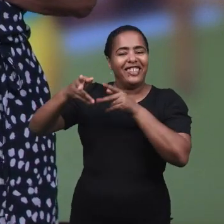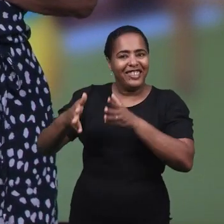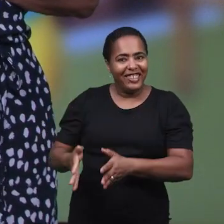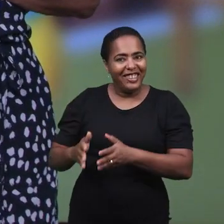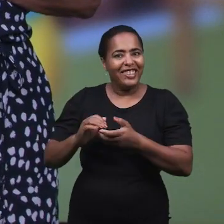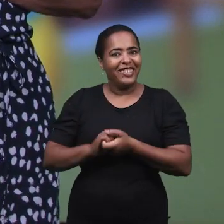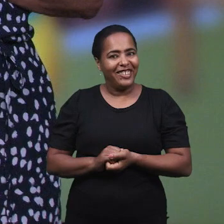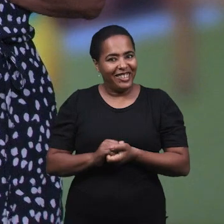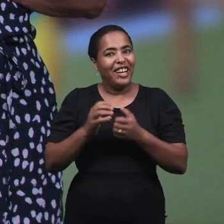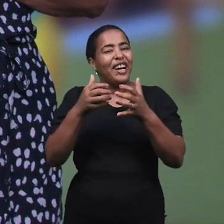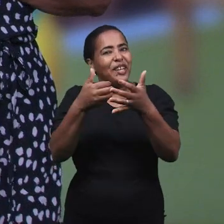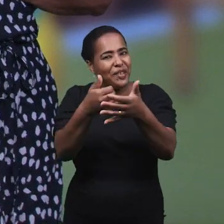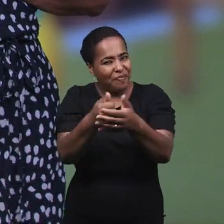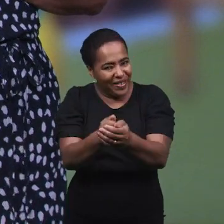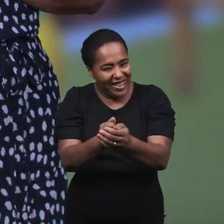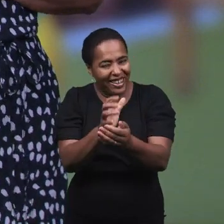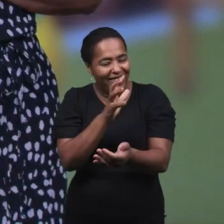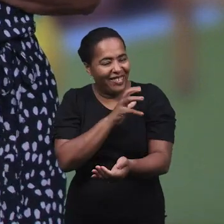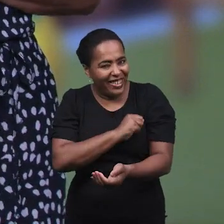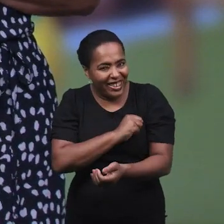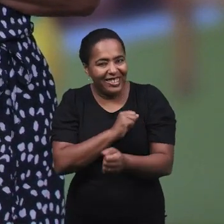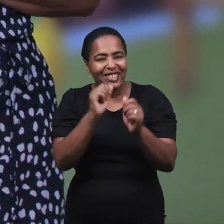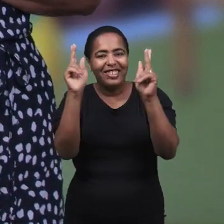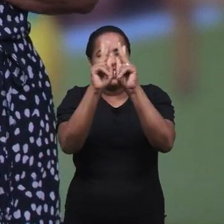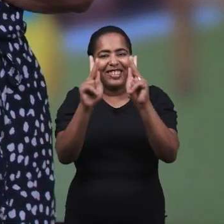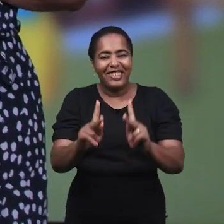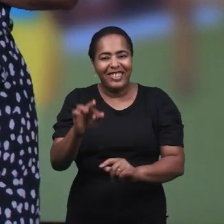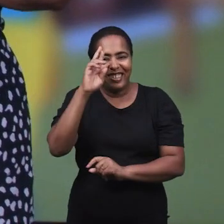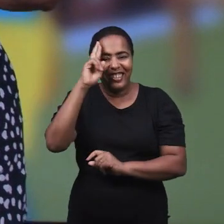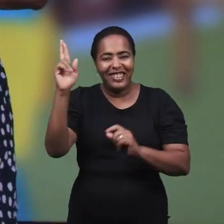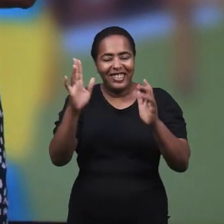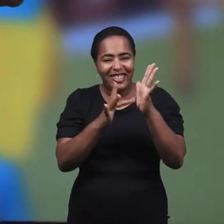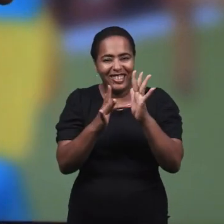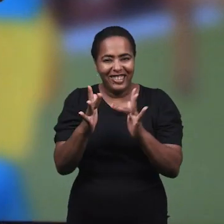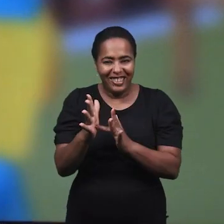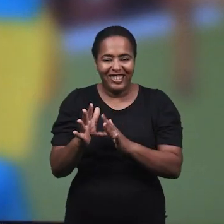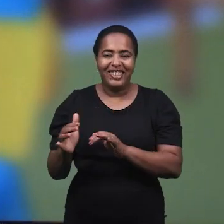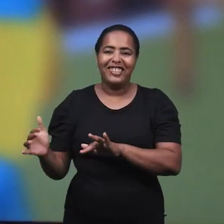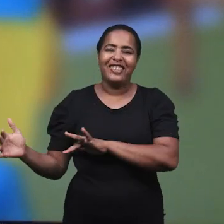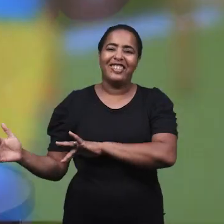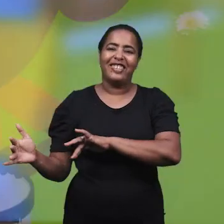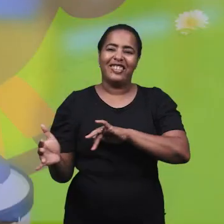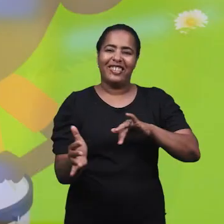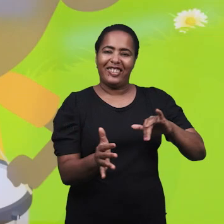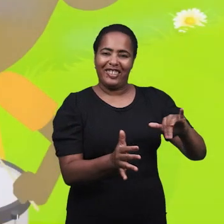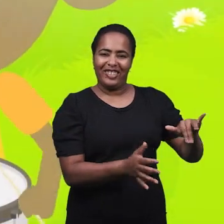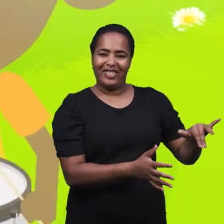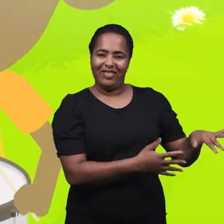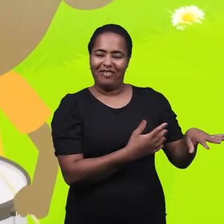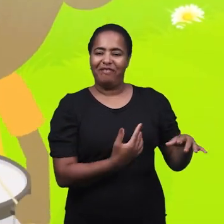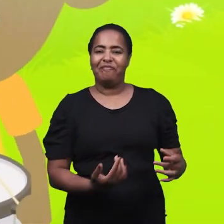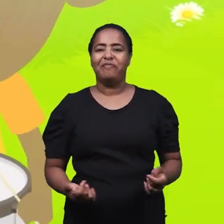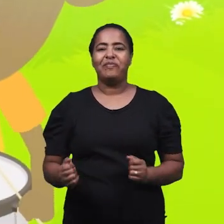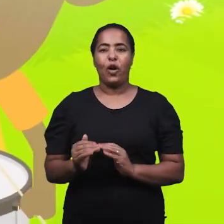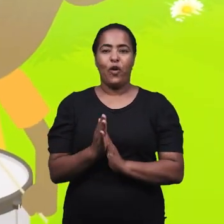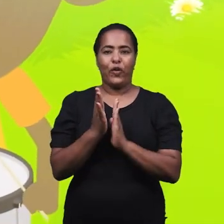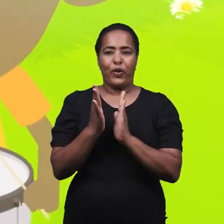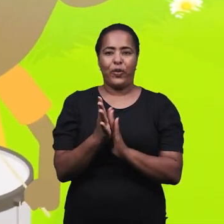fidèle. Amen, bien-aimés. La paix du Seigneur Paz do Jésus. Senhor.